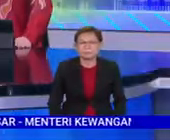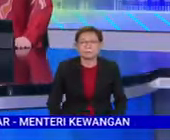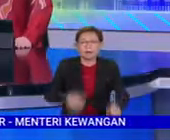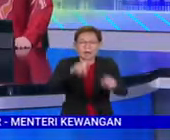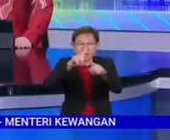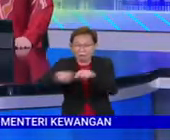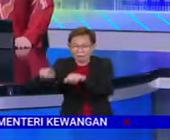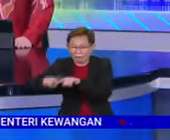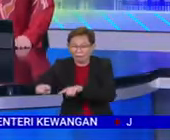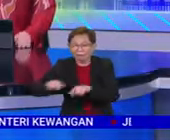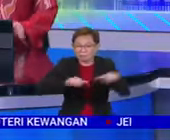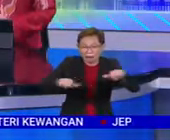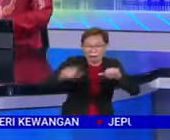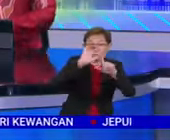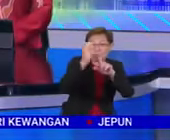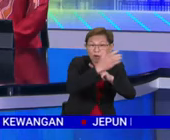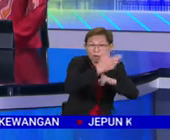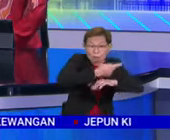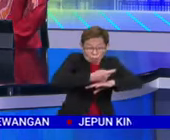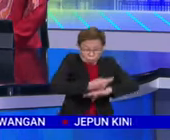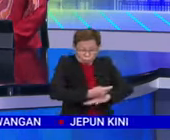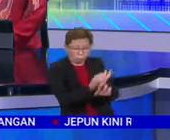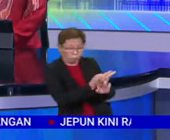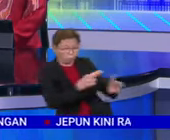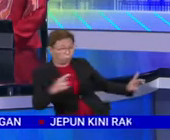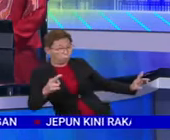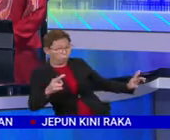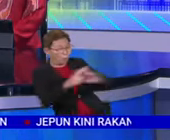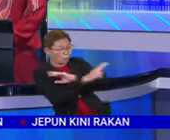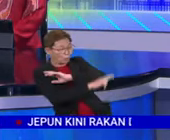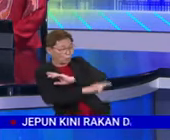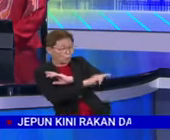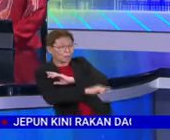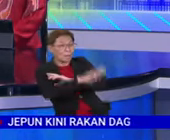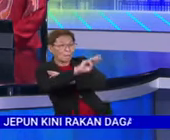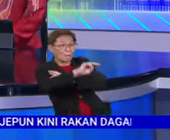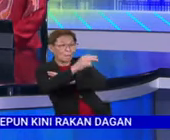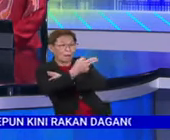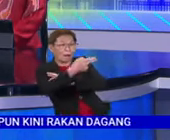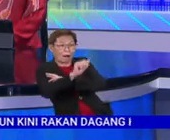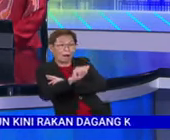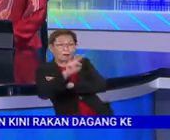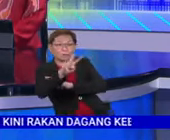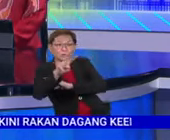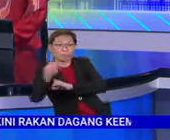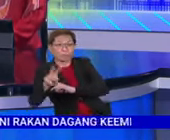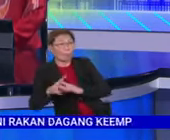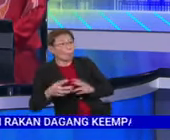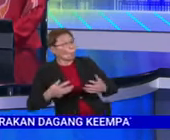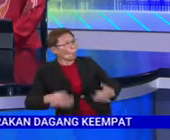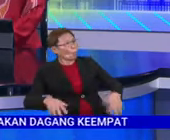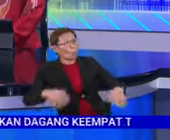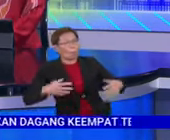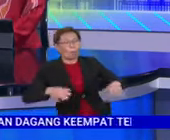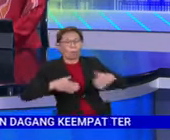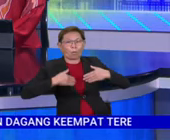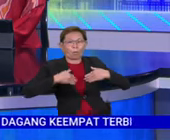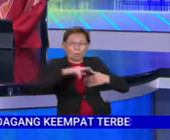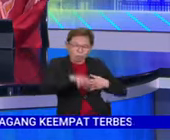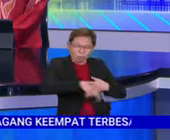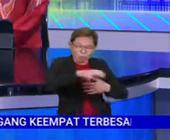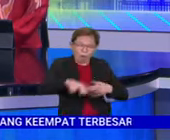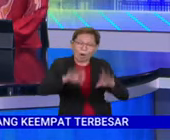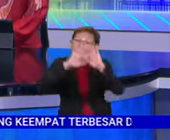Pelbagai aktiviti budaya dan tradisi yang disediakan di Laman Negeri MAHA 2022 kali ini sungguh meriah. Ronda-ronda